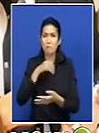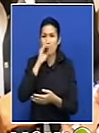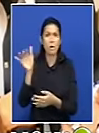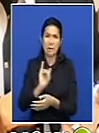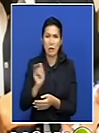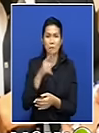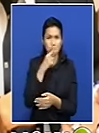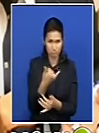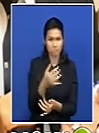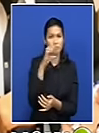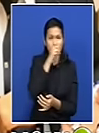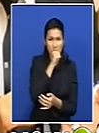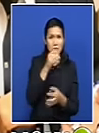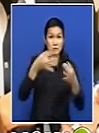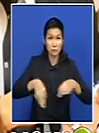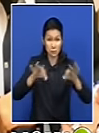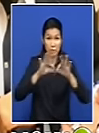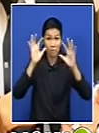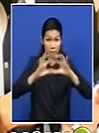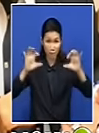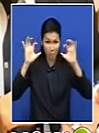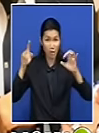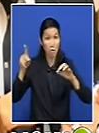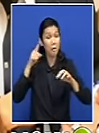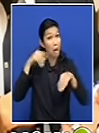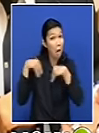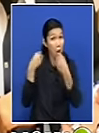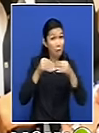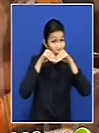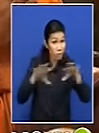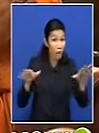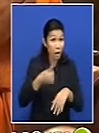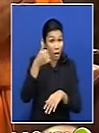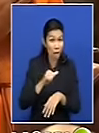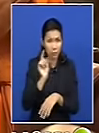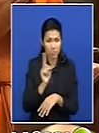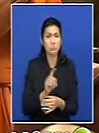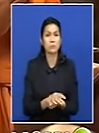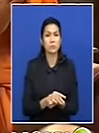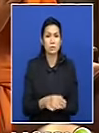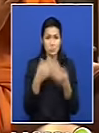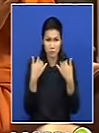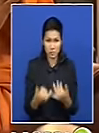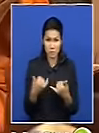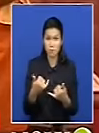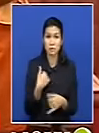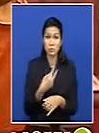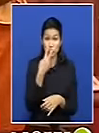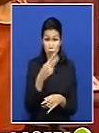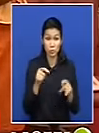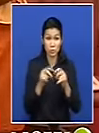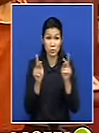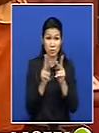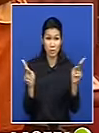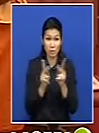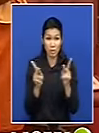ลับและขึ้นอยู่กับรัฐบาลนะว่าจะยอมเปิดเผยเรื่องนี้หรือไม่นะครับ ค่ะซึ่งถ้าเราดูจากขั้นตอนหลังจากนี้นะคะทางคณะกรรมการก